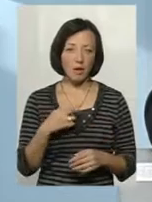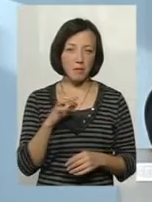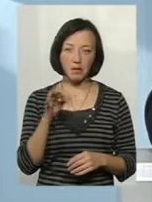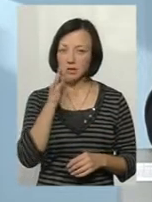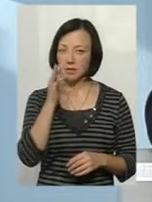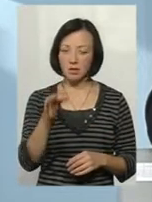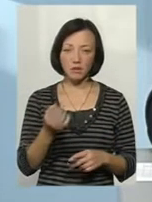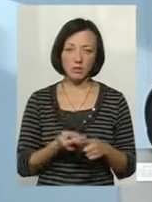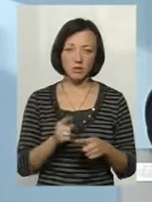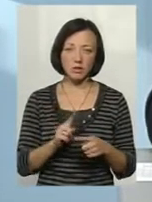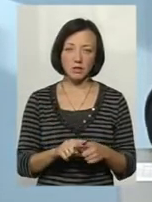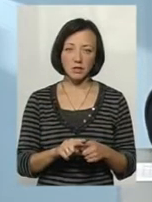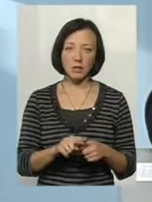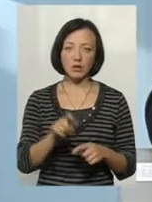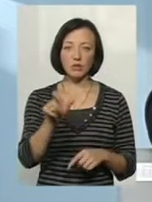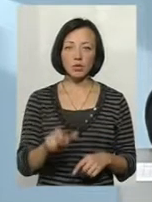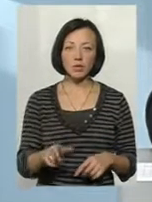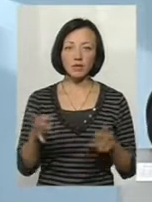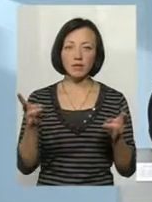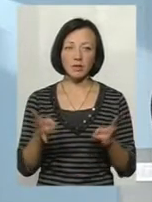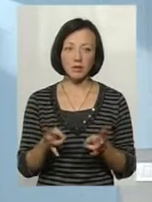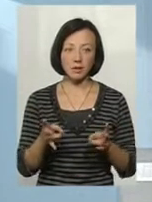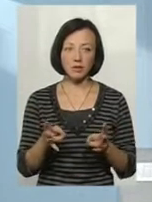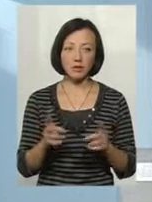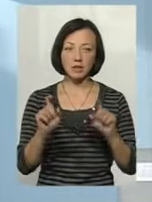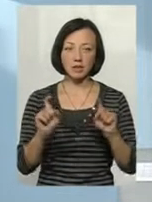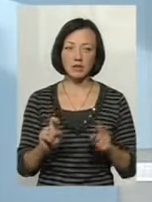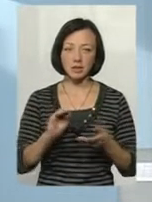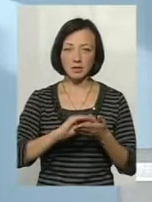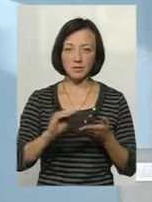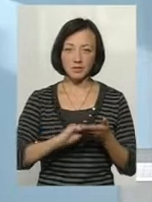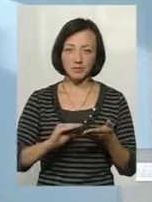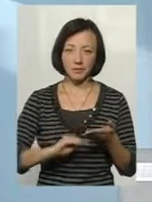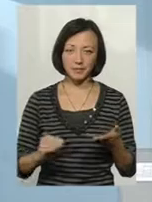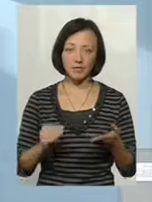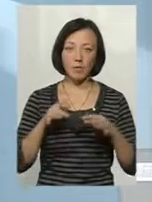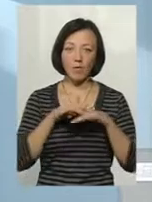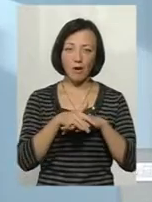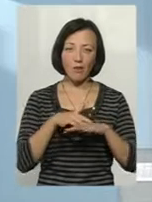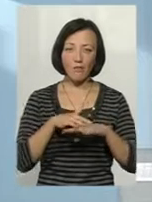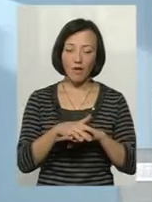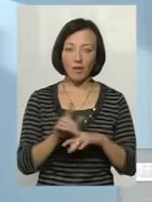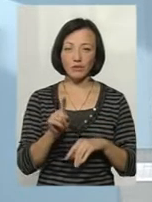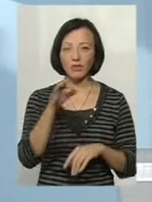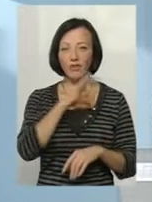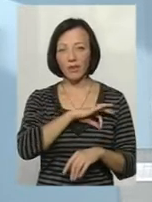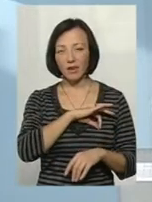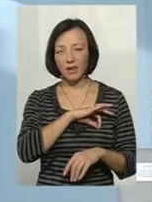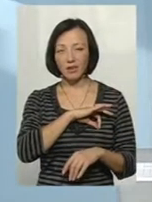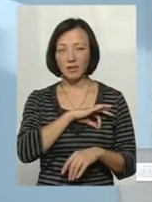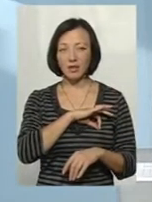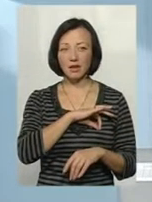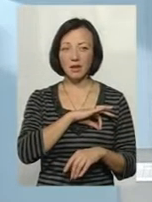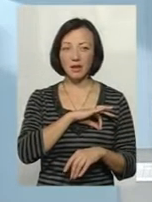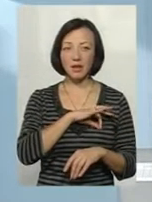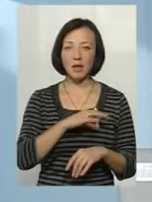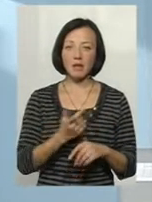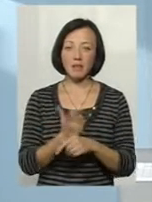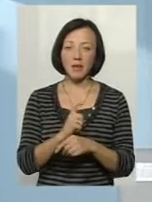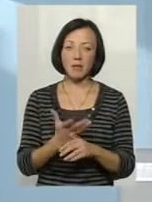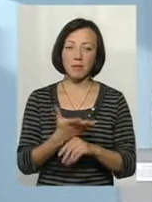що споживачу варто сісти до столу, взяти аркуш паперу, порахувати, що йому вигідніше,